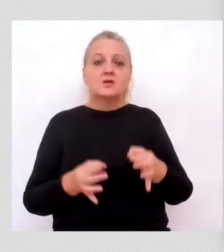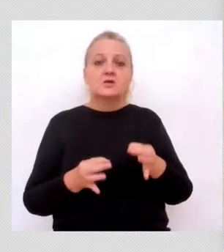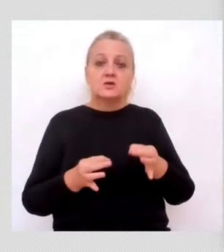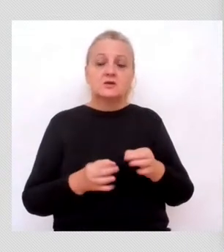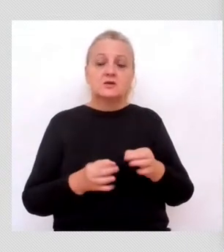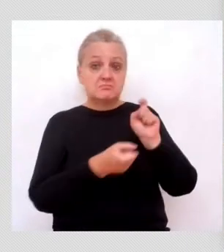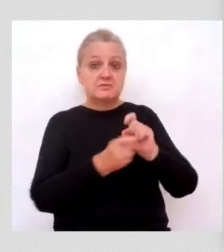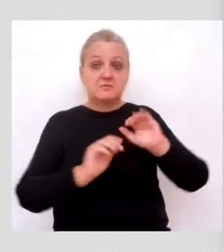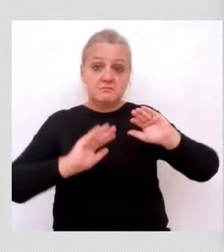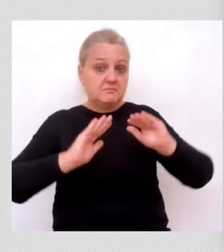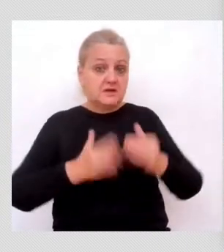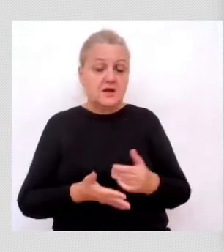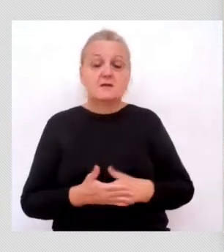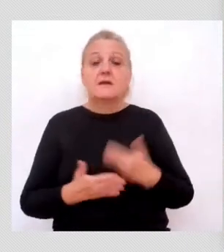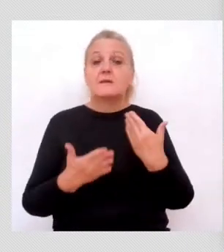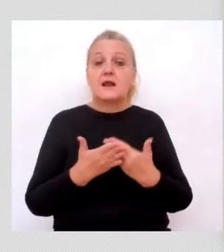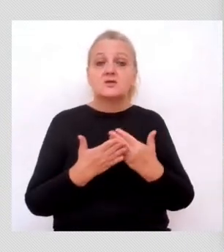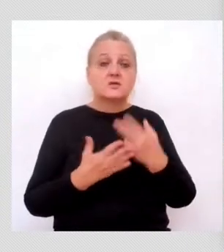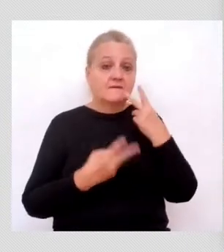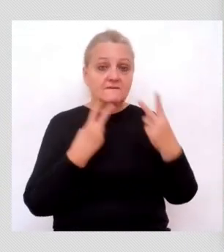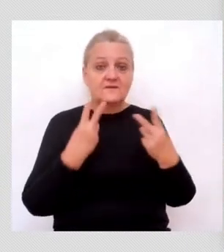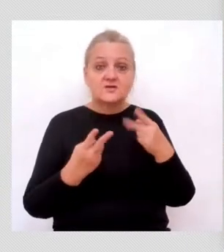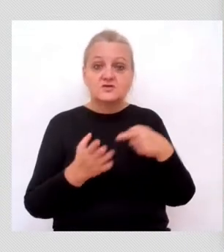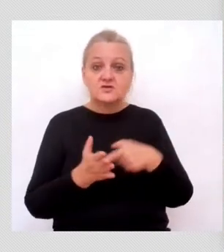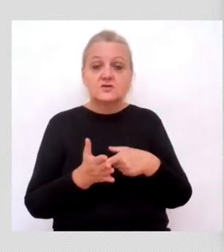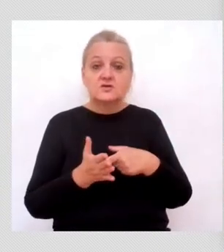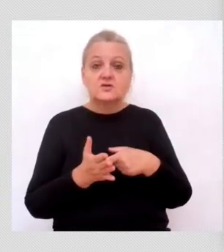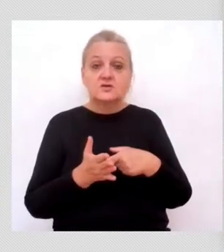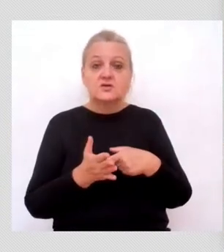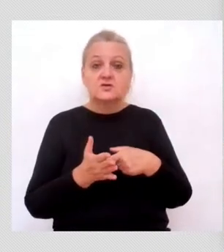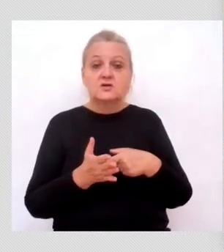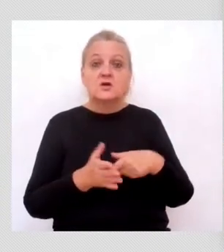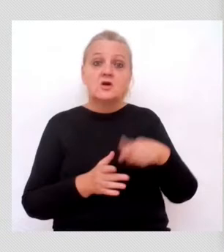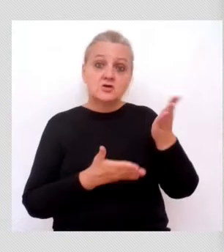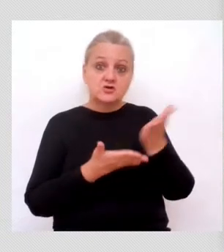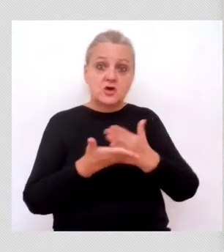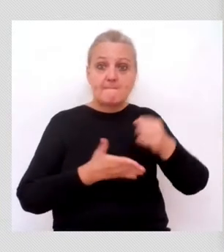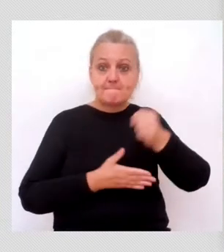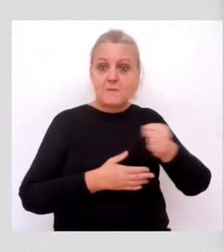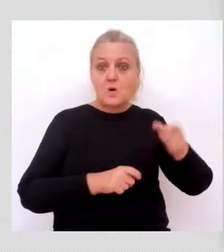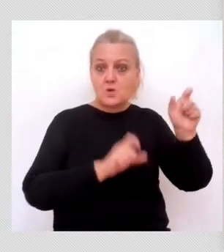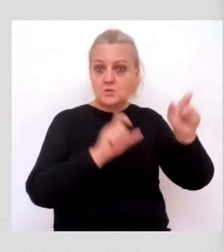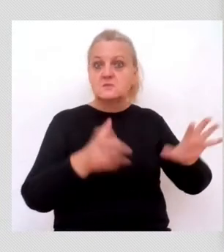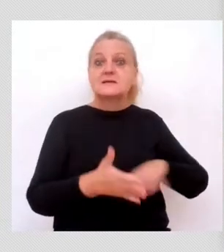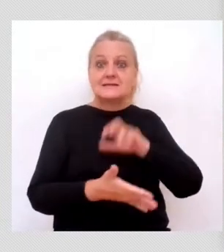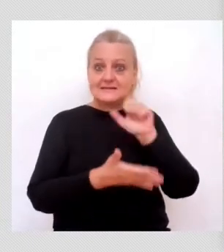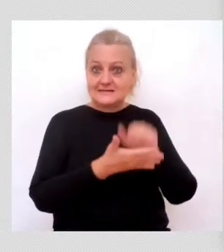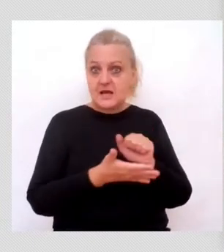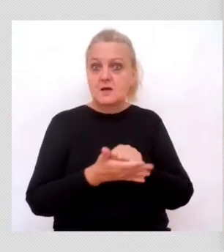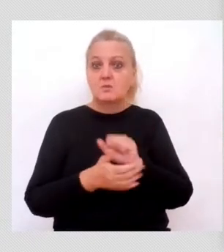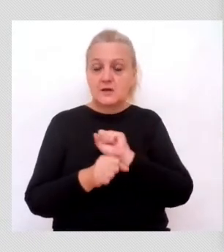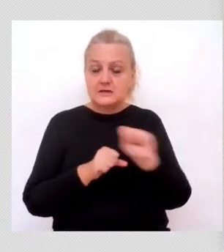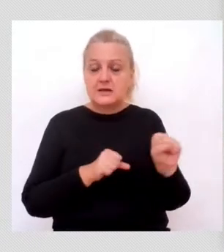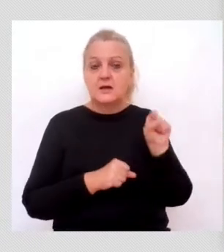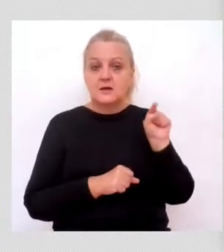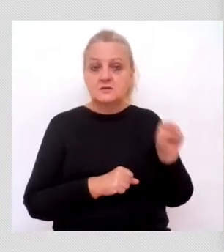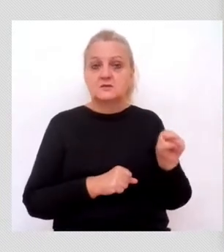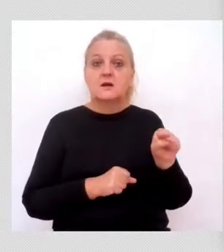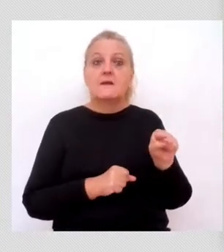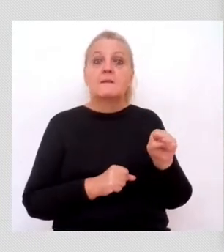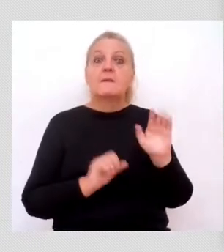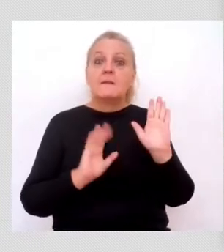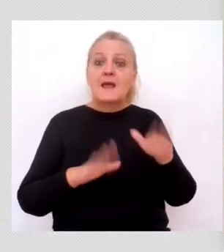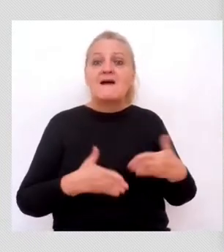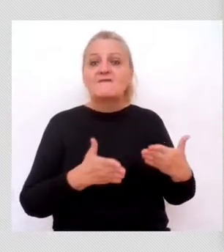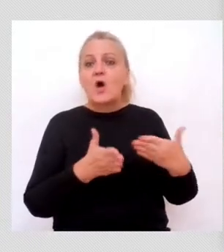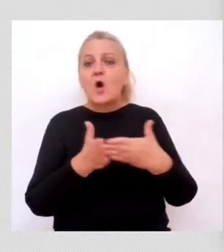mniej, ponieważ widzimy, że jednak niektórzy posłowie zajmują się nawet przy tym